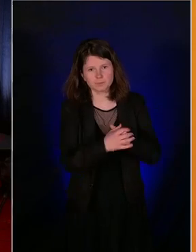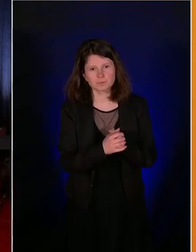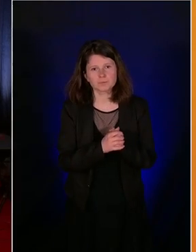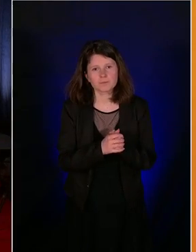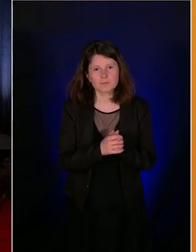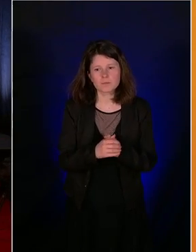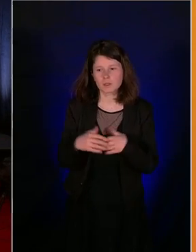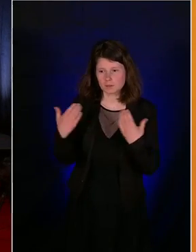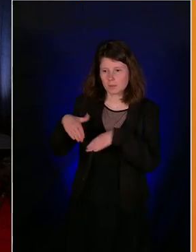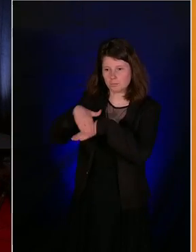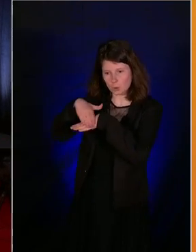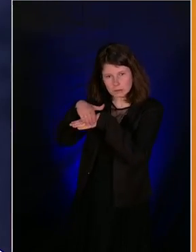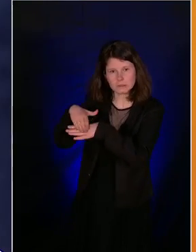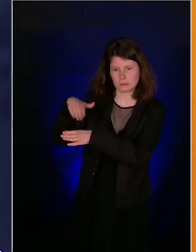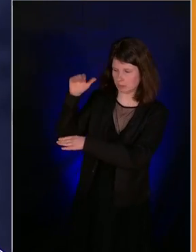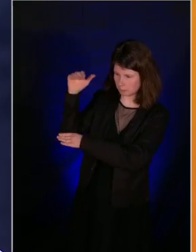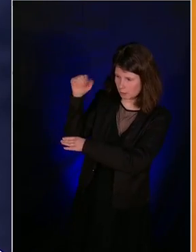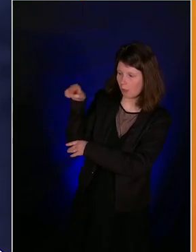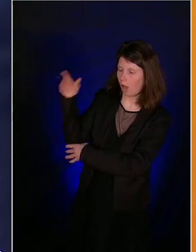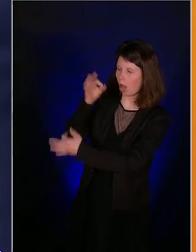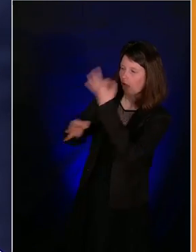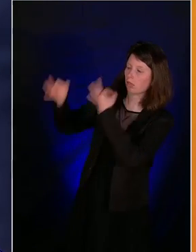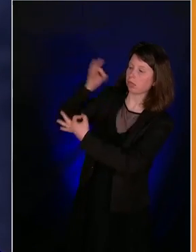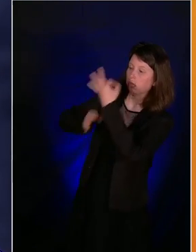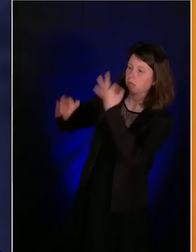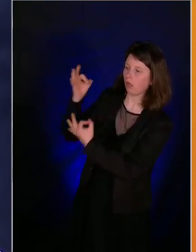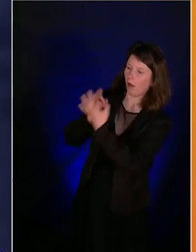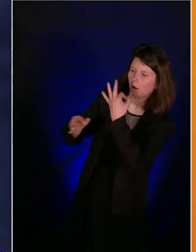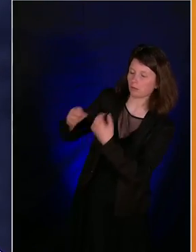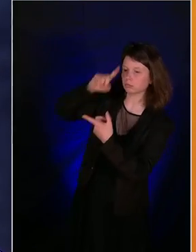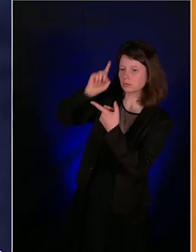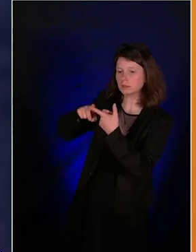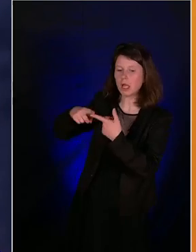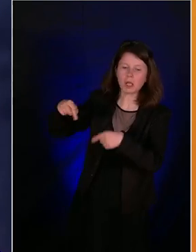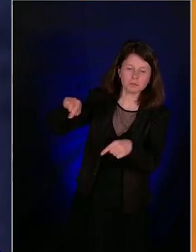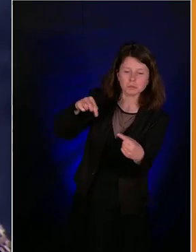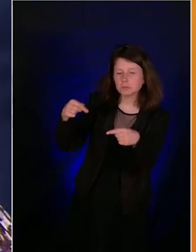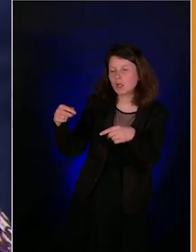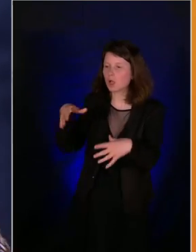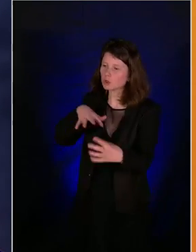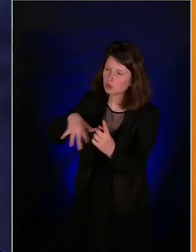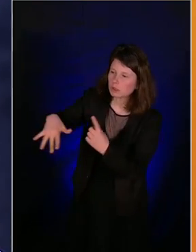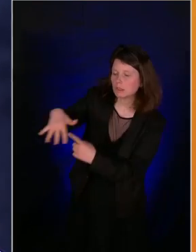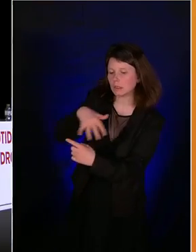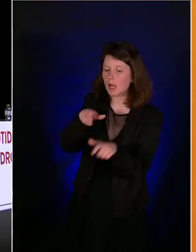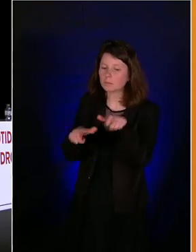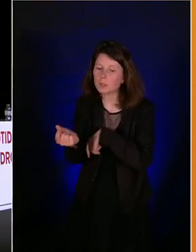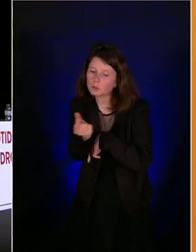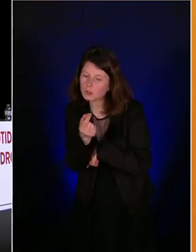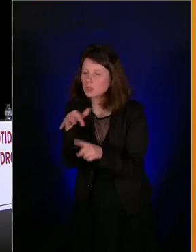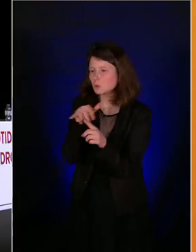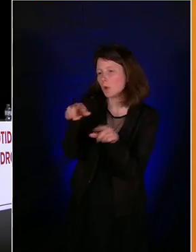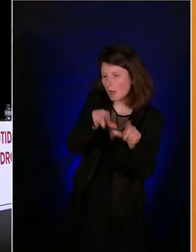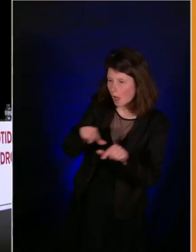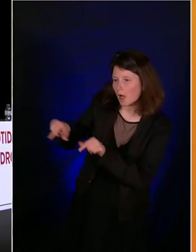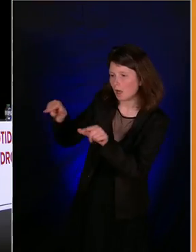discours les plus enoleurs possibles sur le dialogue social avec des 10 partenaires sociaux ce qu'il recherche en premier lieu